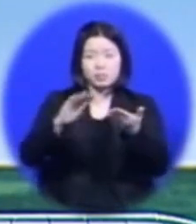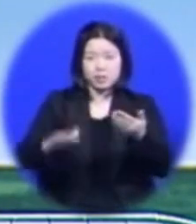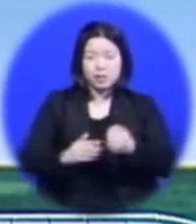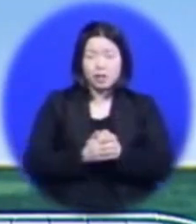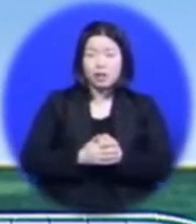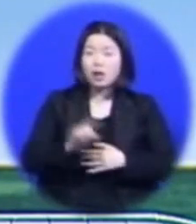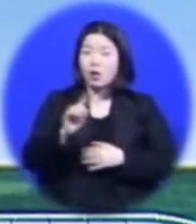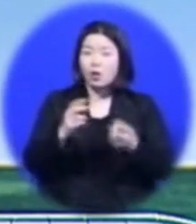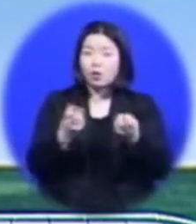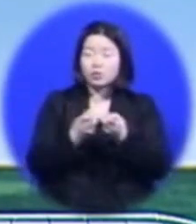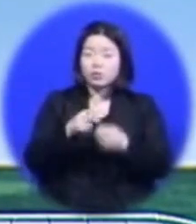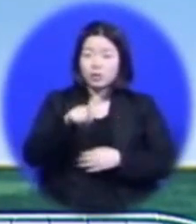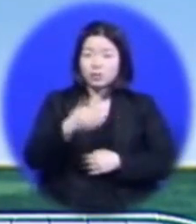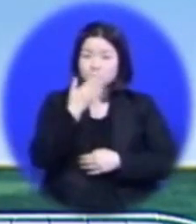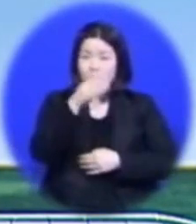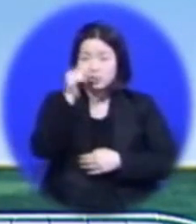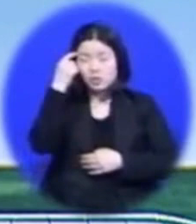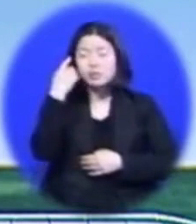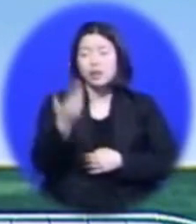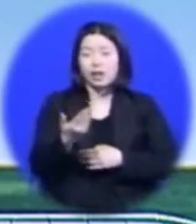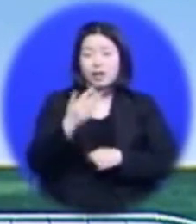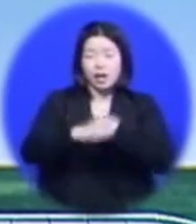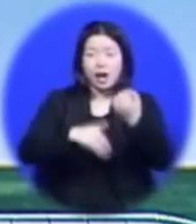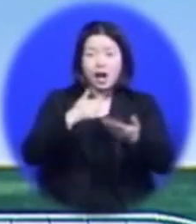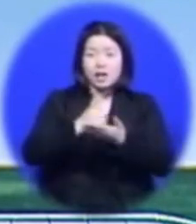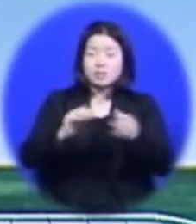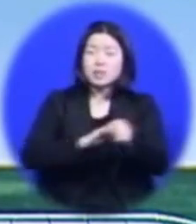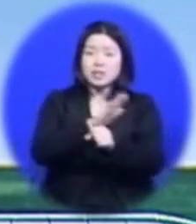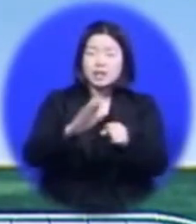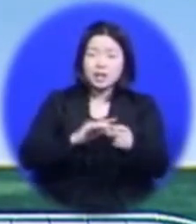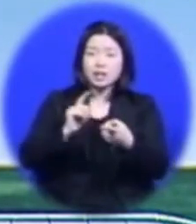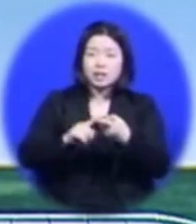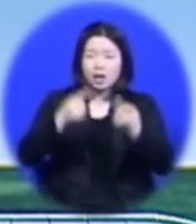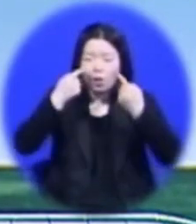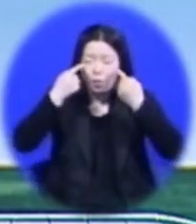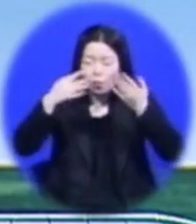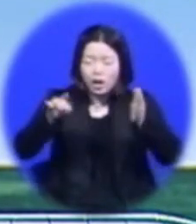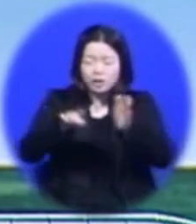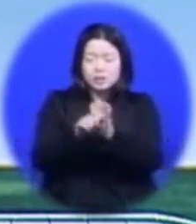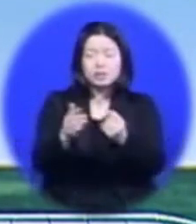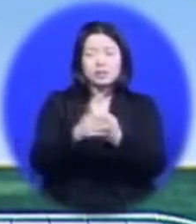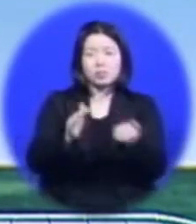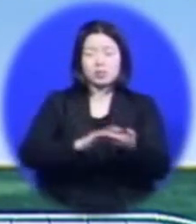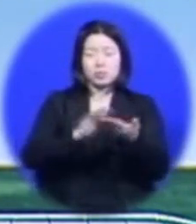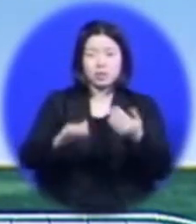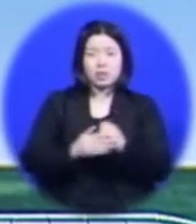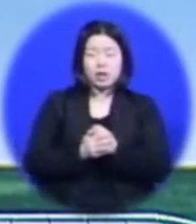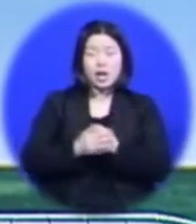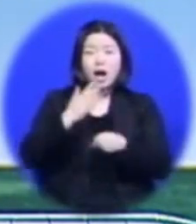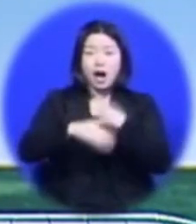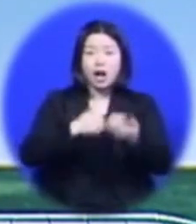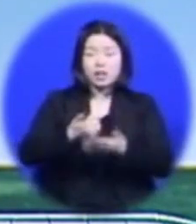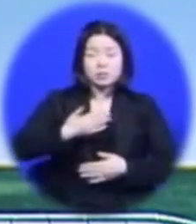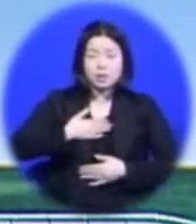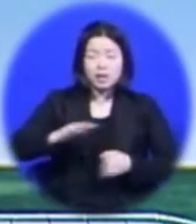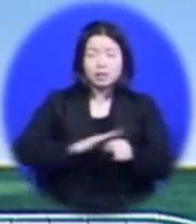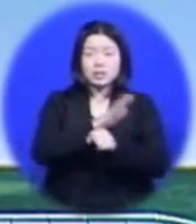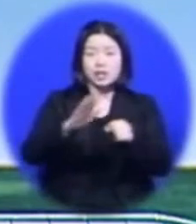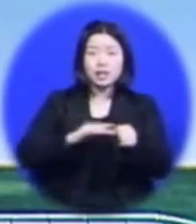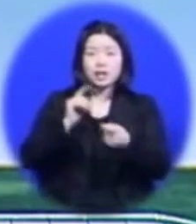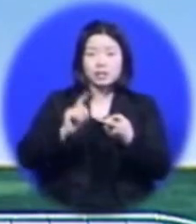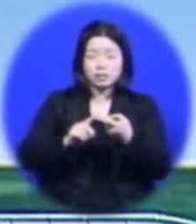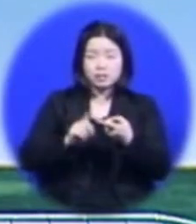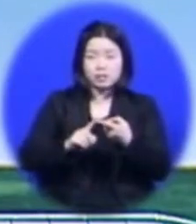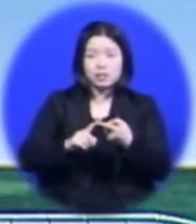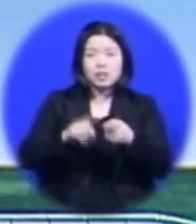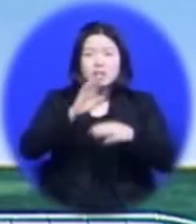어떻게 그럴 수 있겠나? 하나님의 사랑에 대한 확신 때문입니다. 하나님이 나를 사랑하시는 것이 진짜